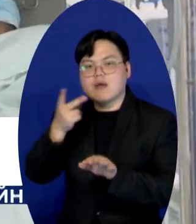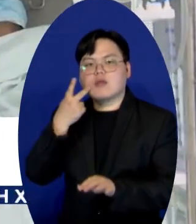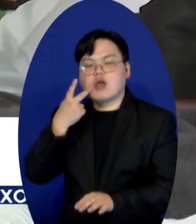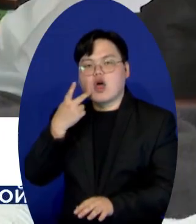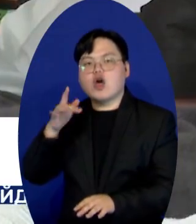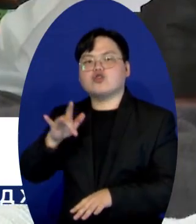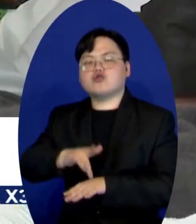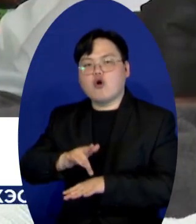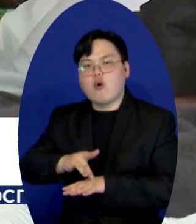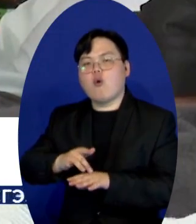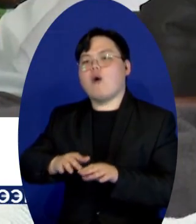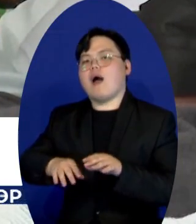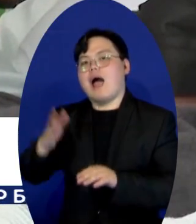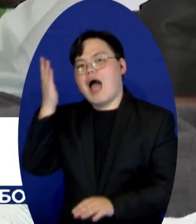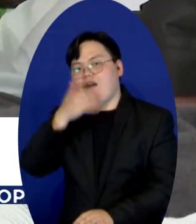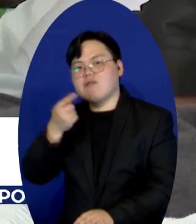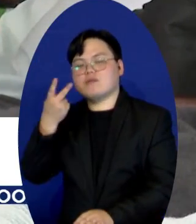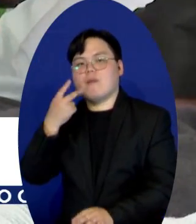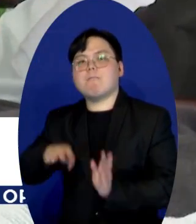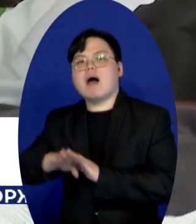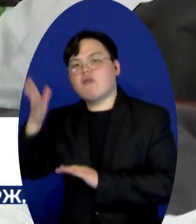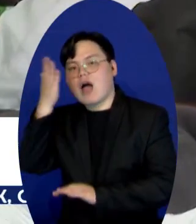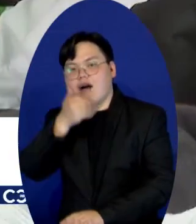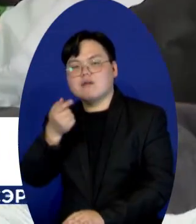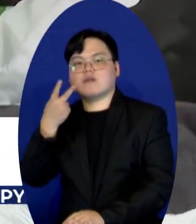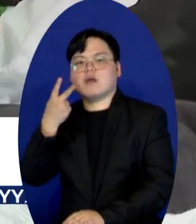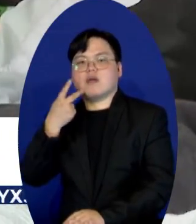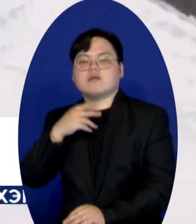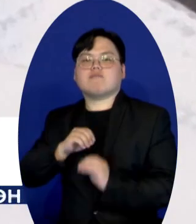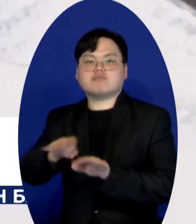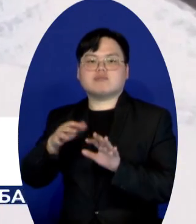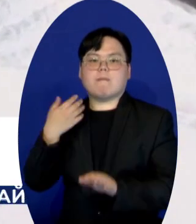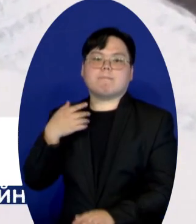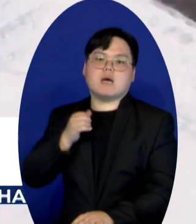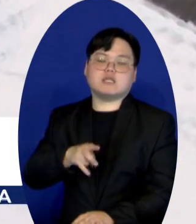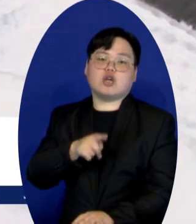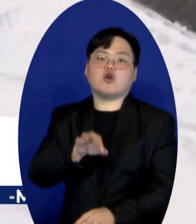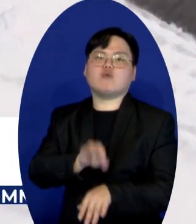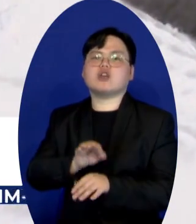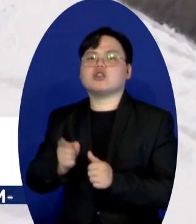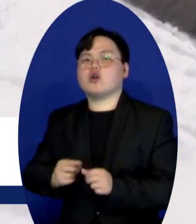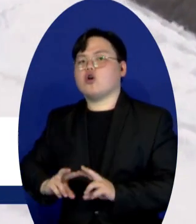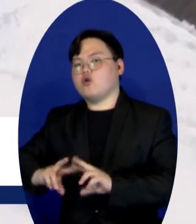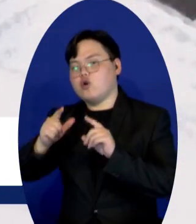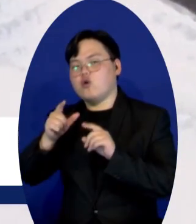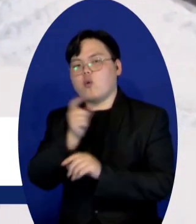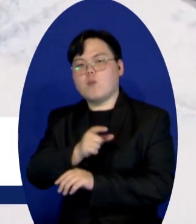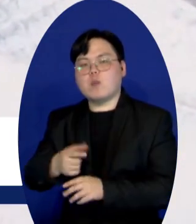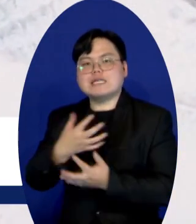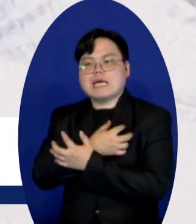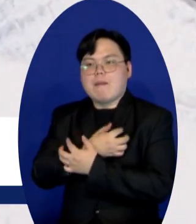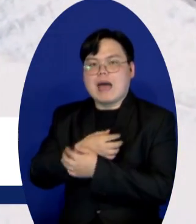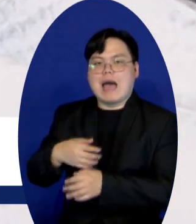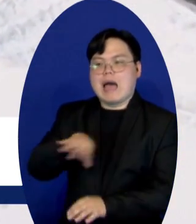болон Баруун Африкийн тодорхой тооны улсуудад эмгэг шинжтэйгэр дэлгэрч байсан юм. Энэ өвчний нэршлиг өөрчлснөөр хүмүүс сармагчнаас